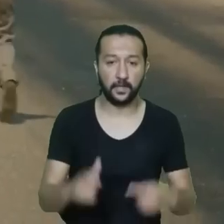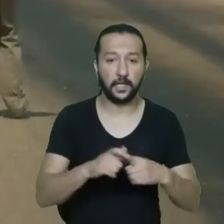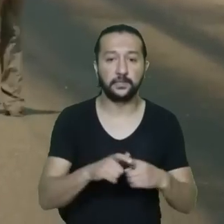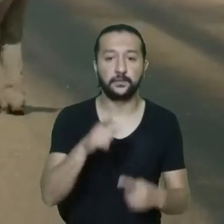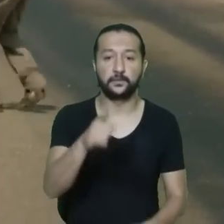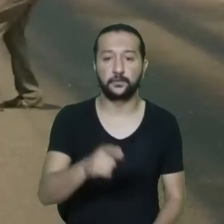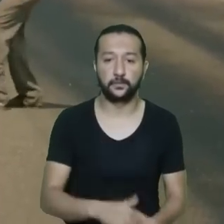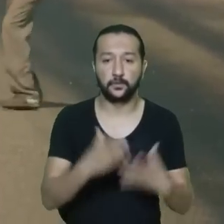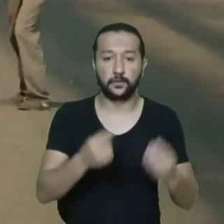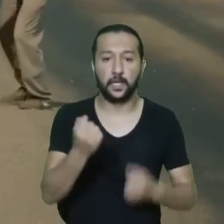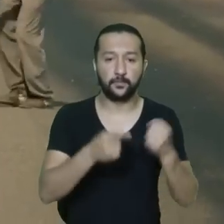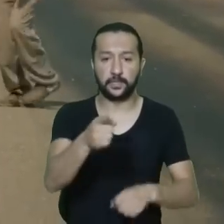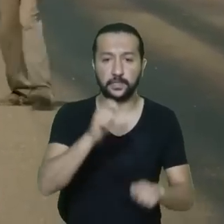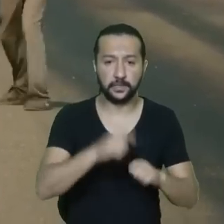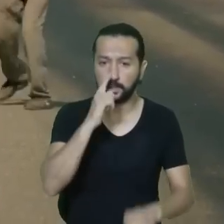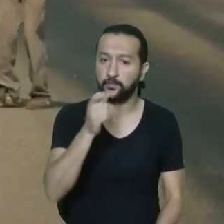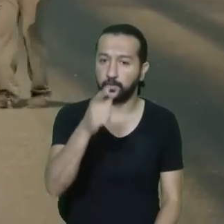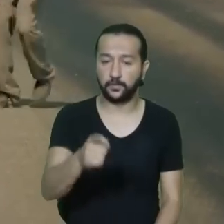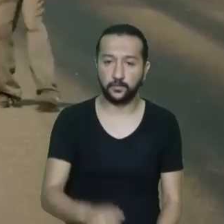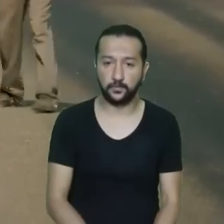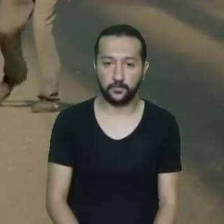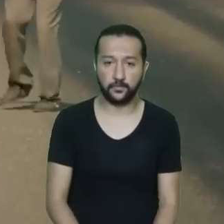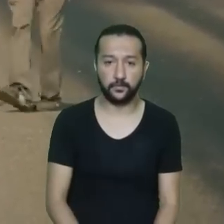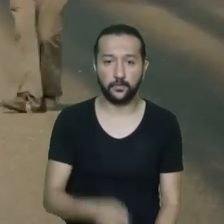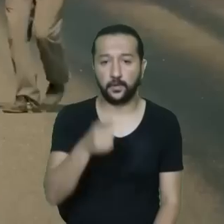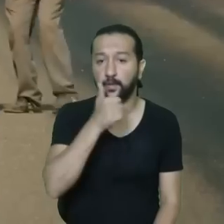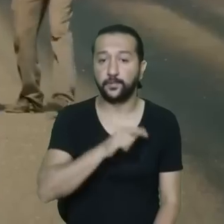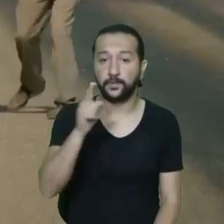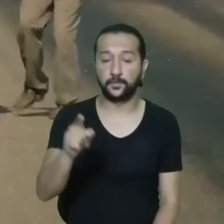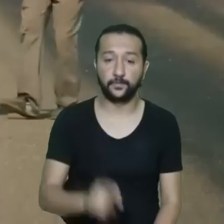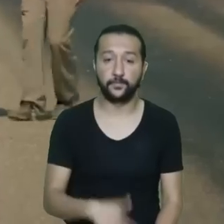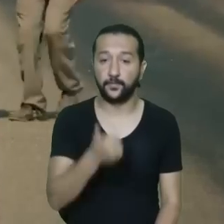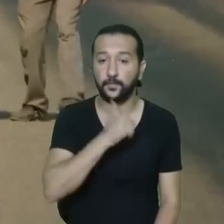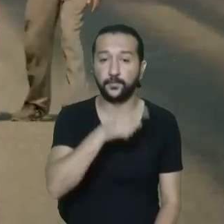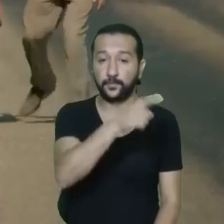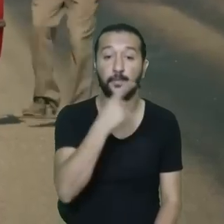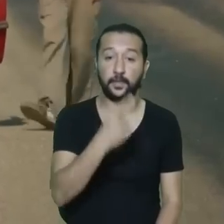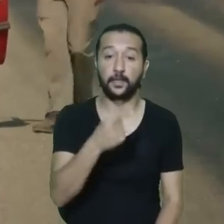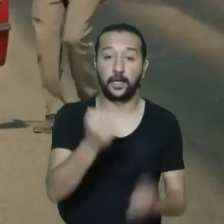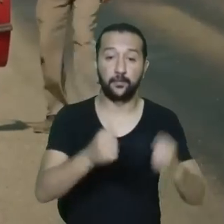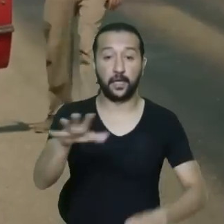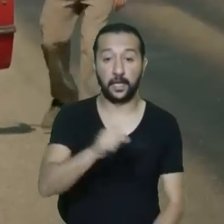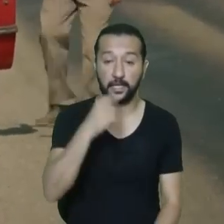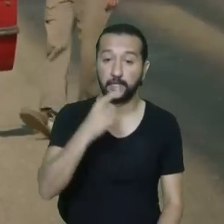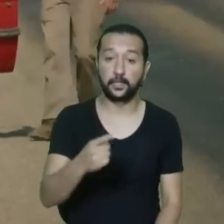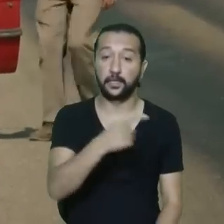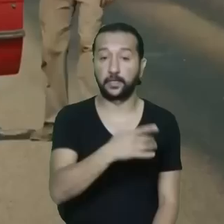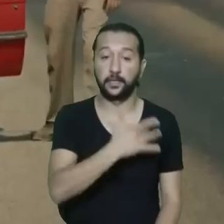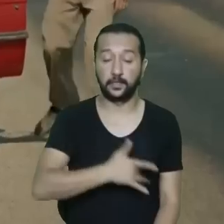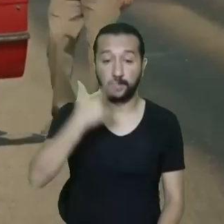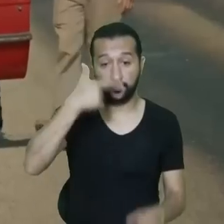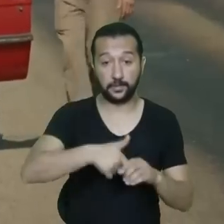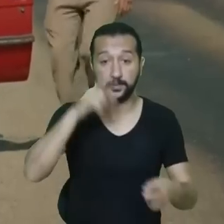Ersin, bu arabanın sen de işi ne lan? Bahri abi ben, abim dedi arabayı al da Anadolu'nun